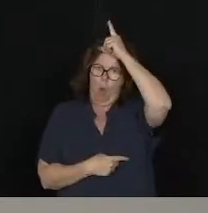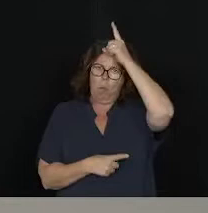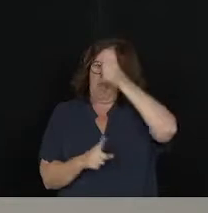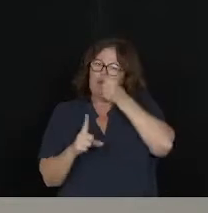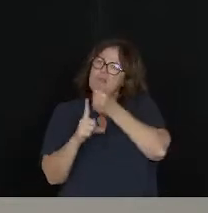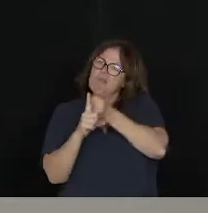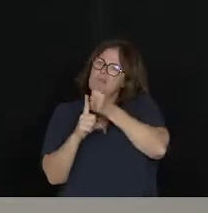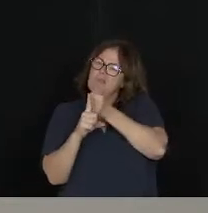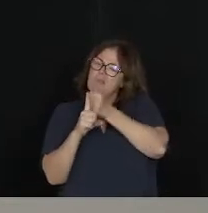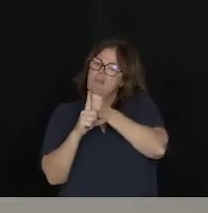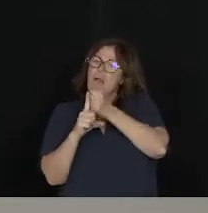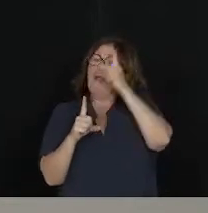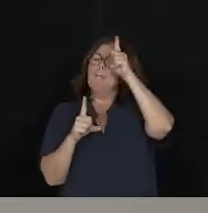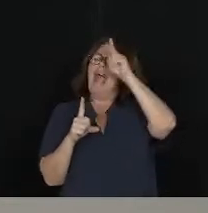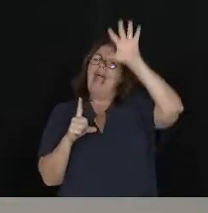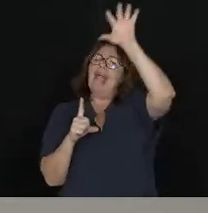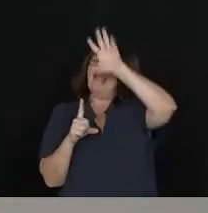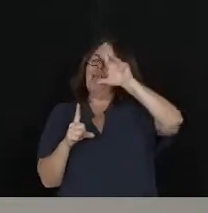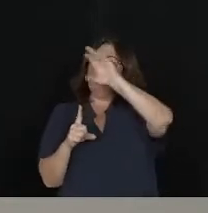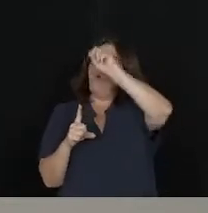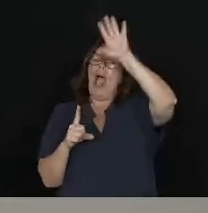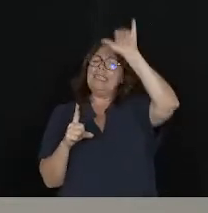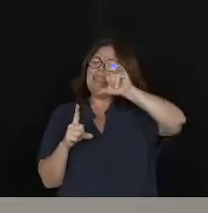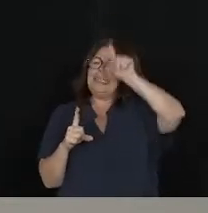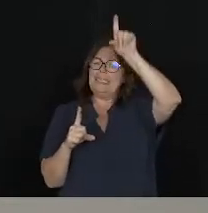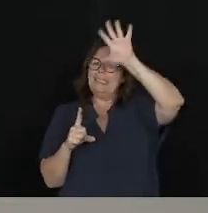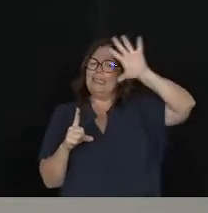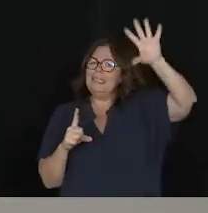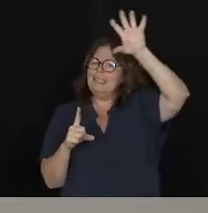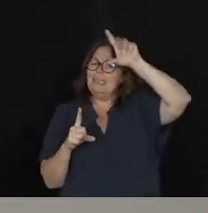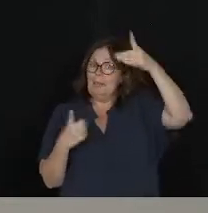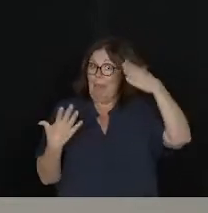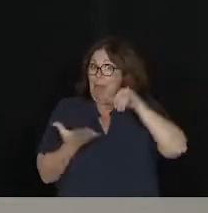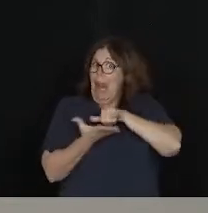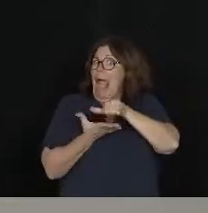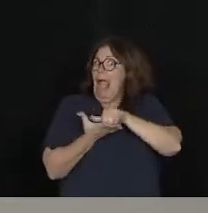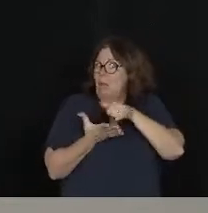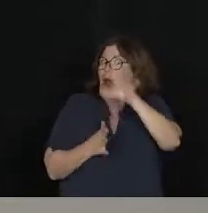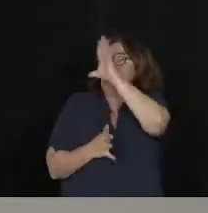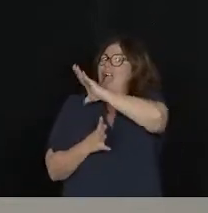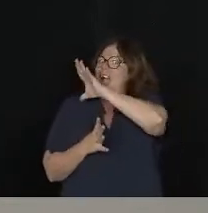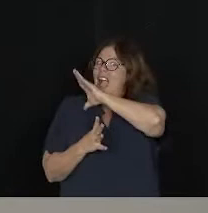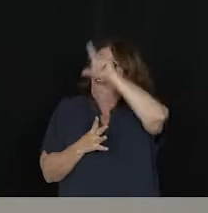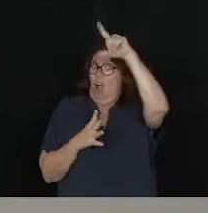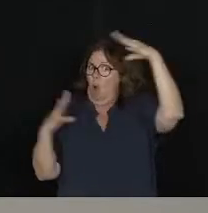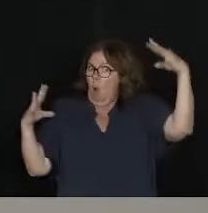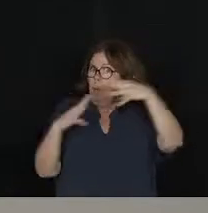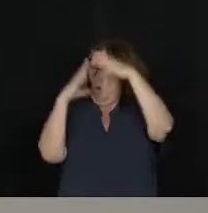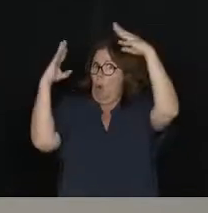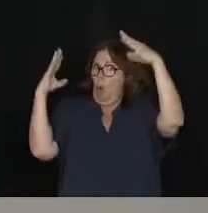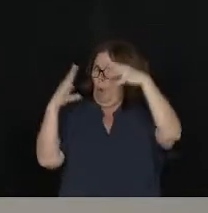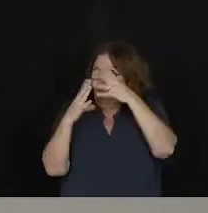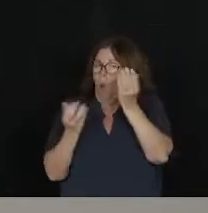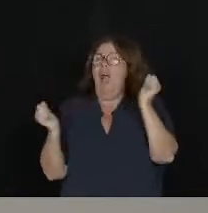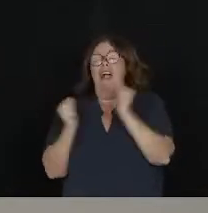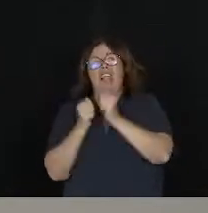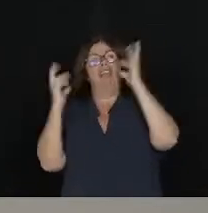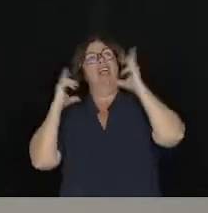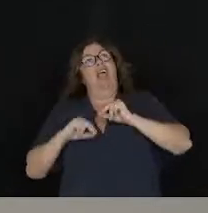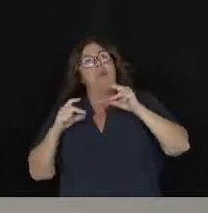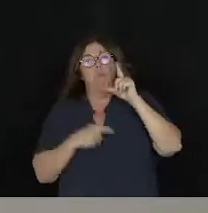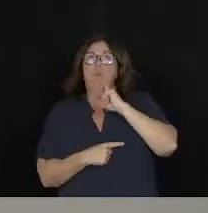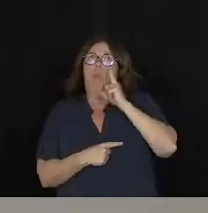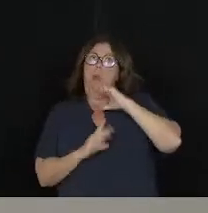à Roissy, hein, à l'endroit où, à l'heure actuelle, il y a l'aéroport de Paris, et pourquoi ils ont perdu la guerre. Hein. Et pour faire